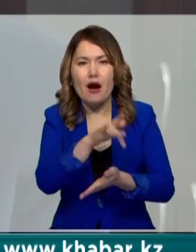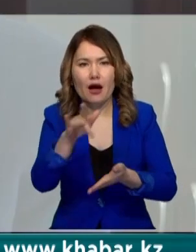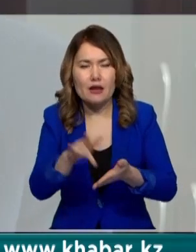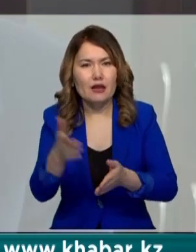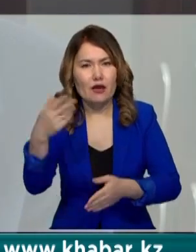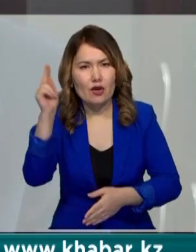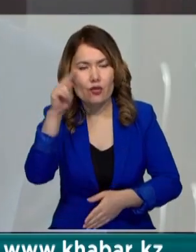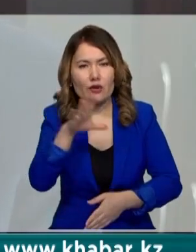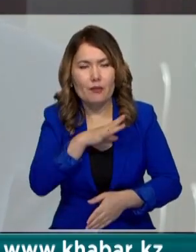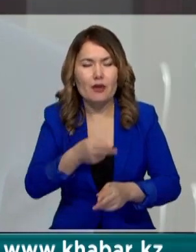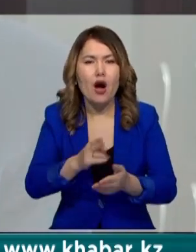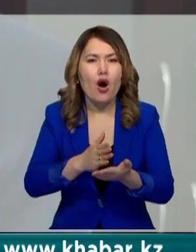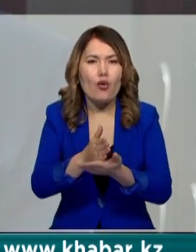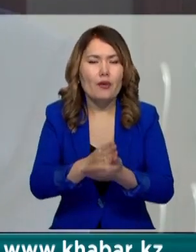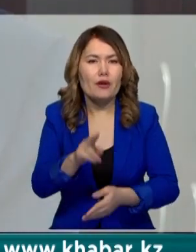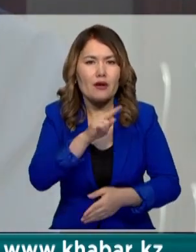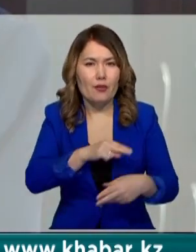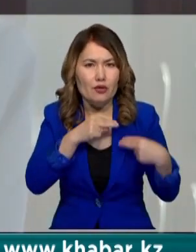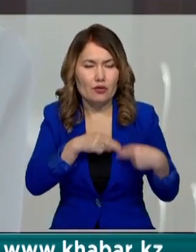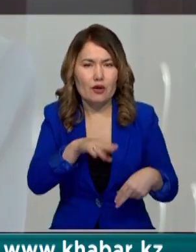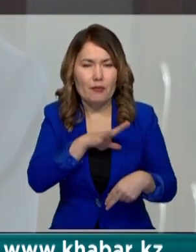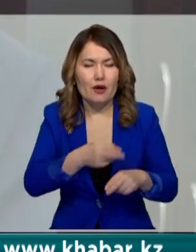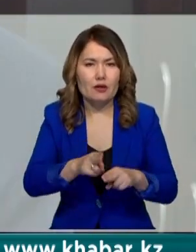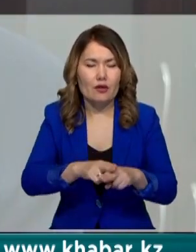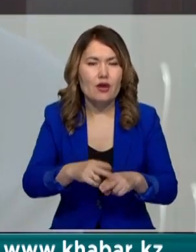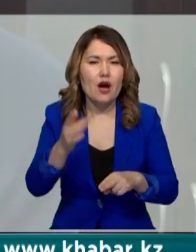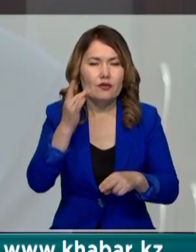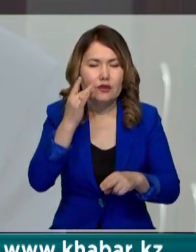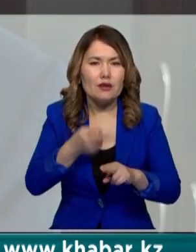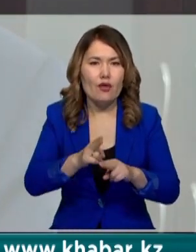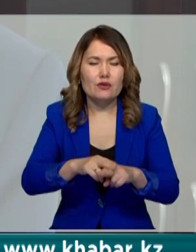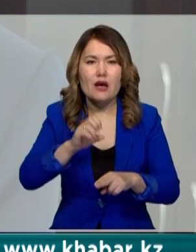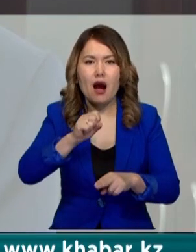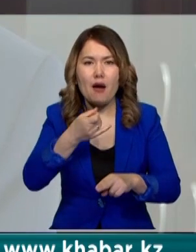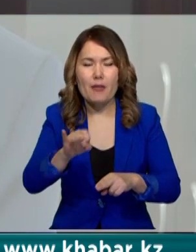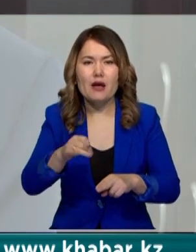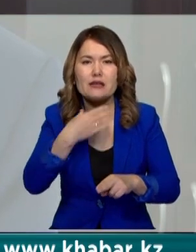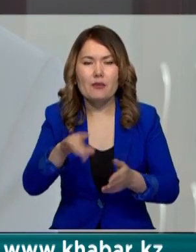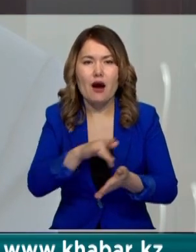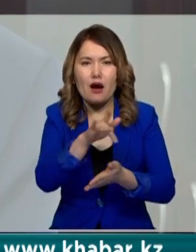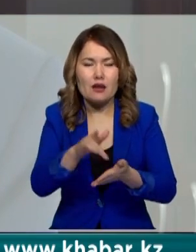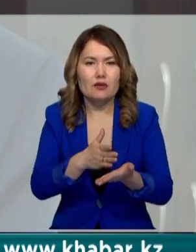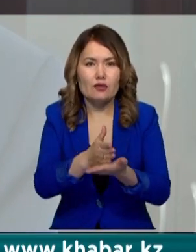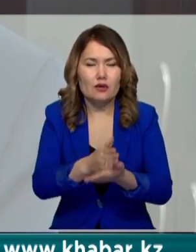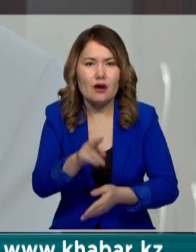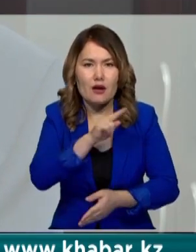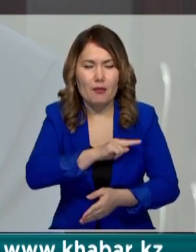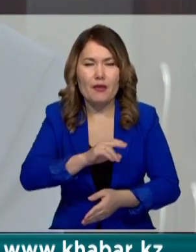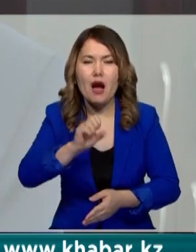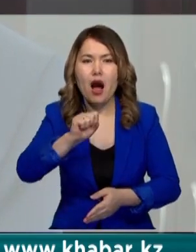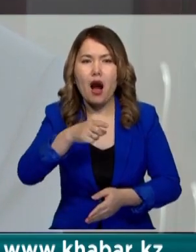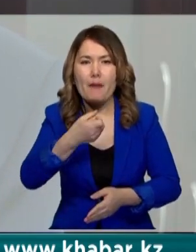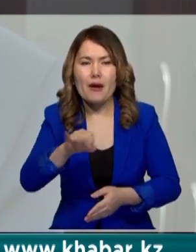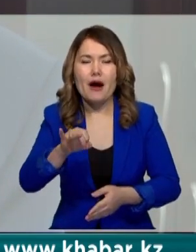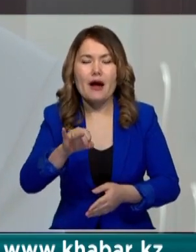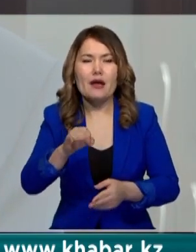келіп, қоғамдық қызметі осы Семей қаласында, өздеріңіз білесіздер, бірнеше қоғамдық ұйымдарға мүше болған болатын. Сондықтан да Абай есімі,